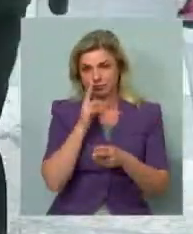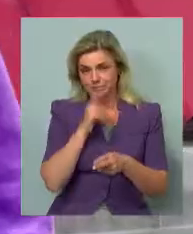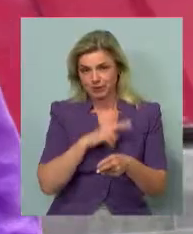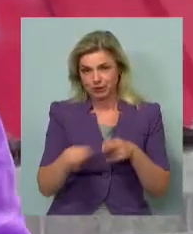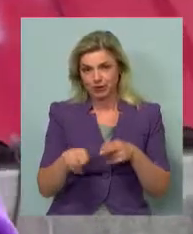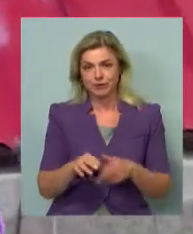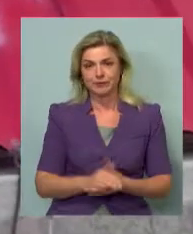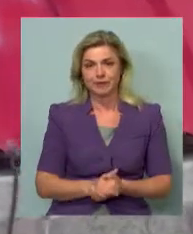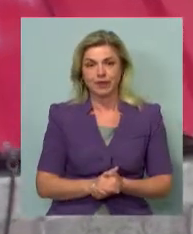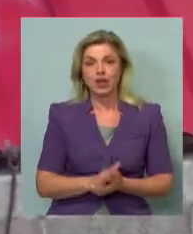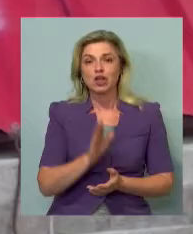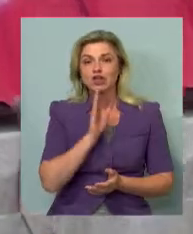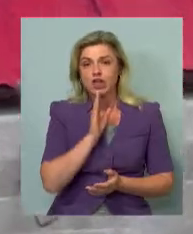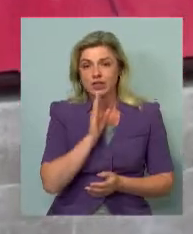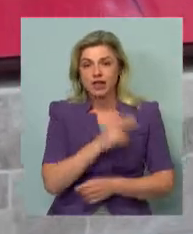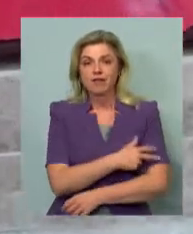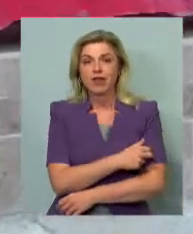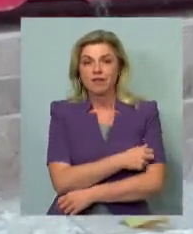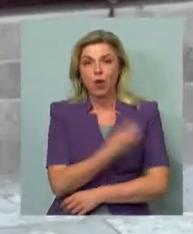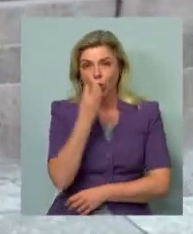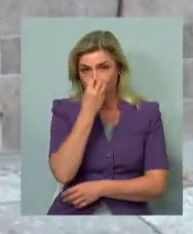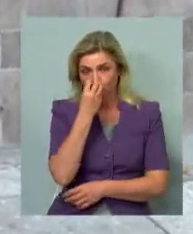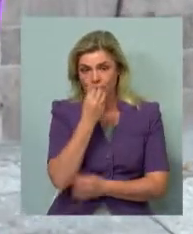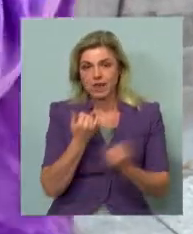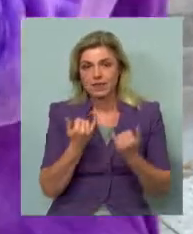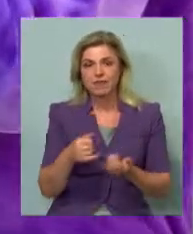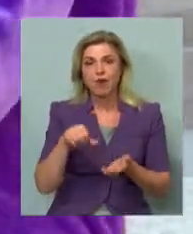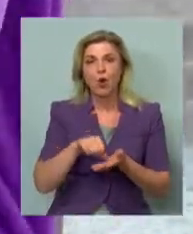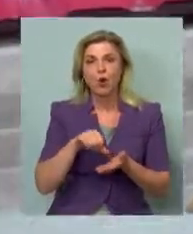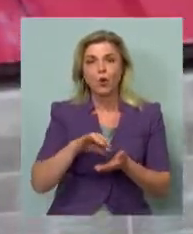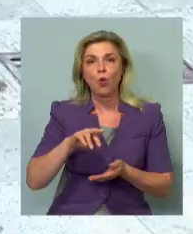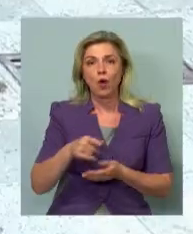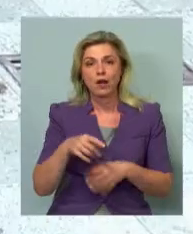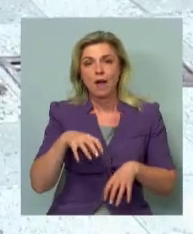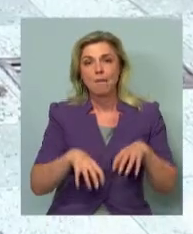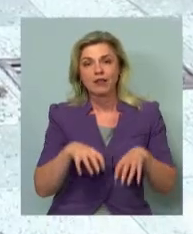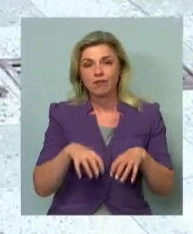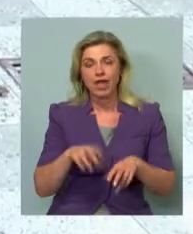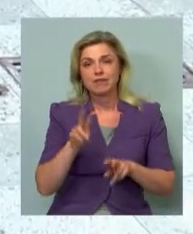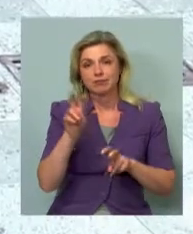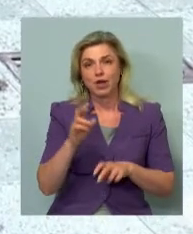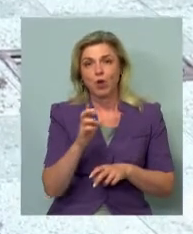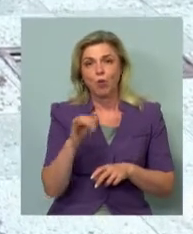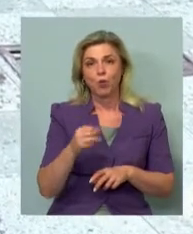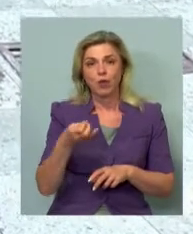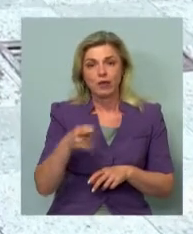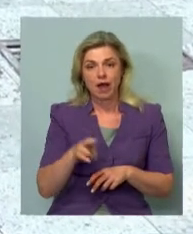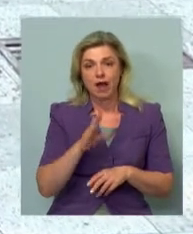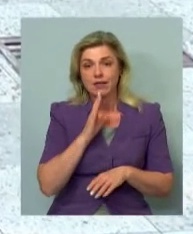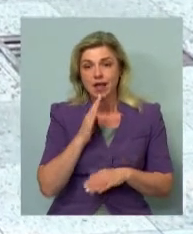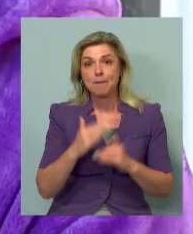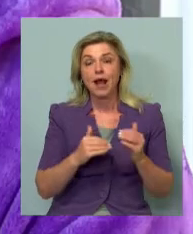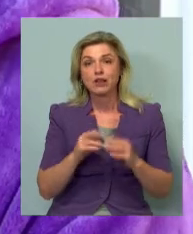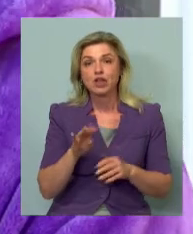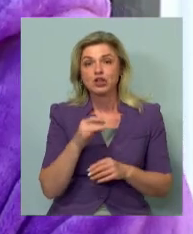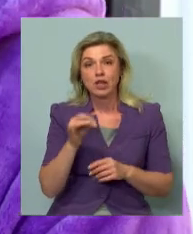самотою. Ольга Ковзікова – лікарняний клоун. Сьогодні в ролі бузкового ведмедика на ім'я Буня. За професією жінка – практичний